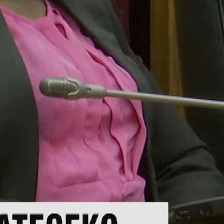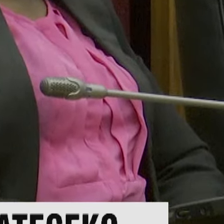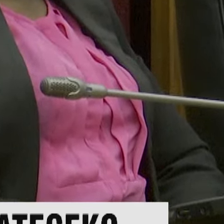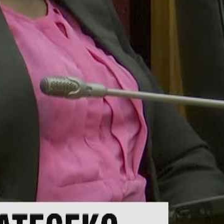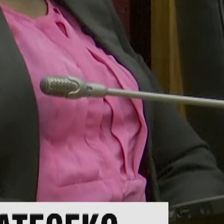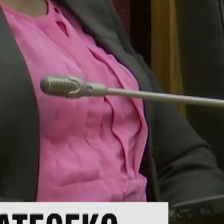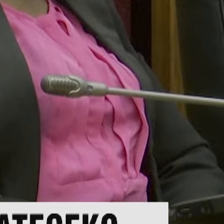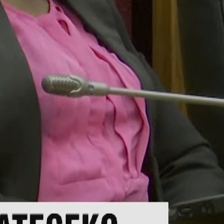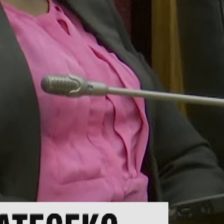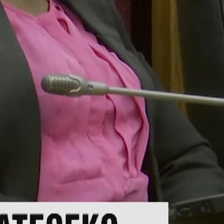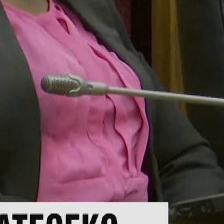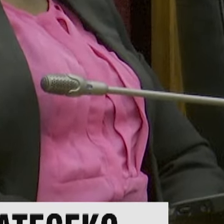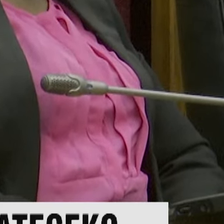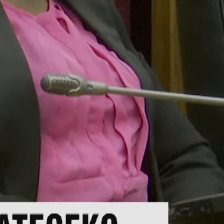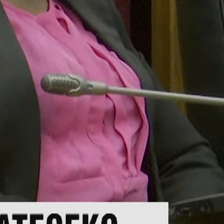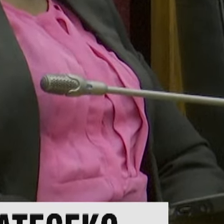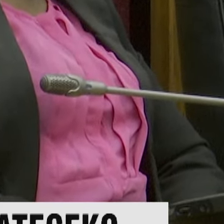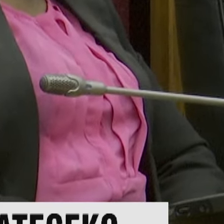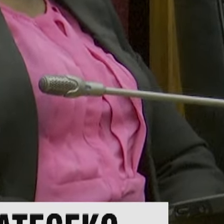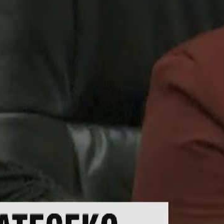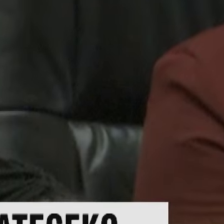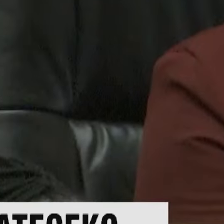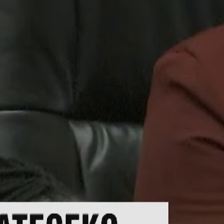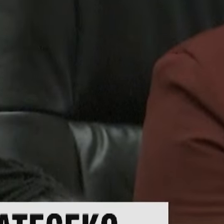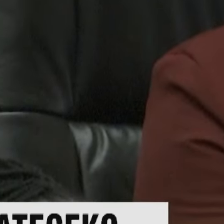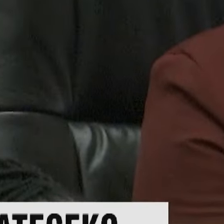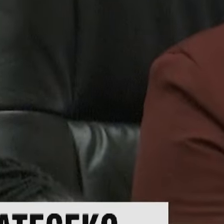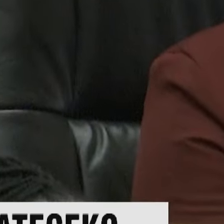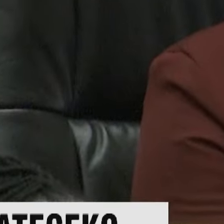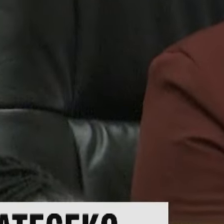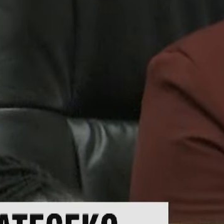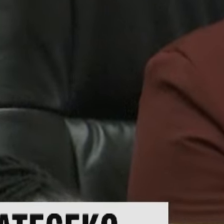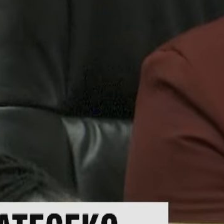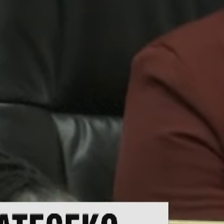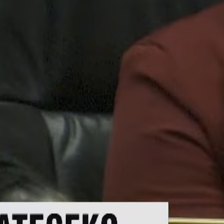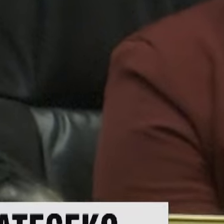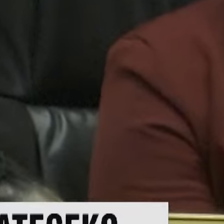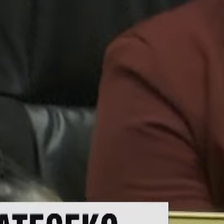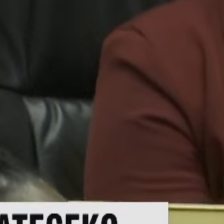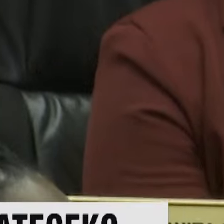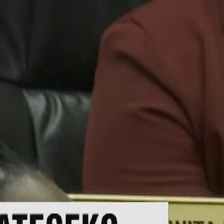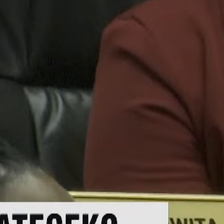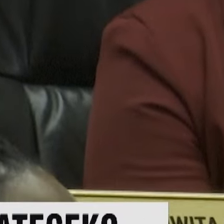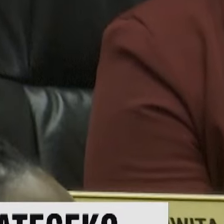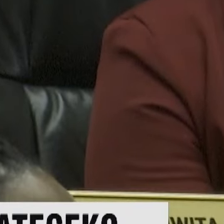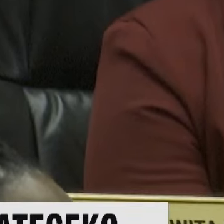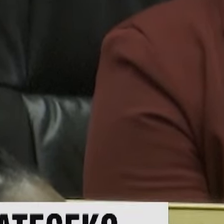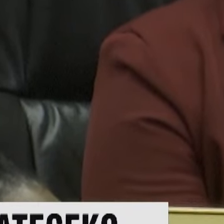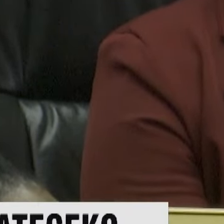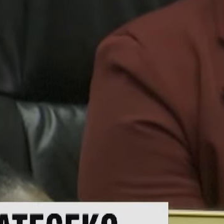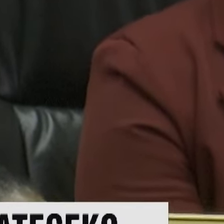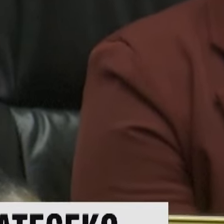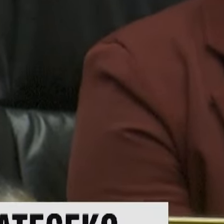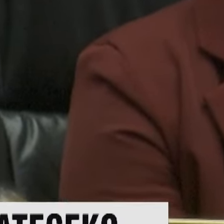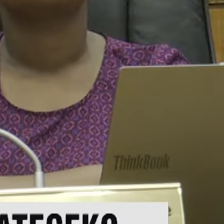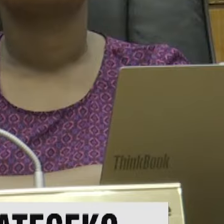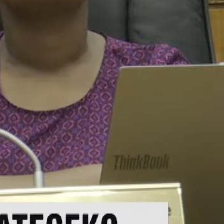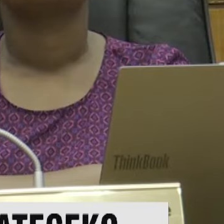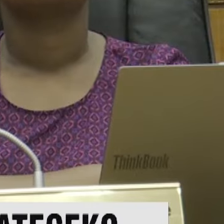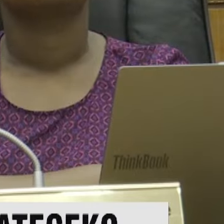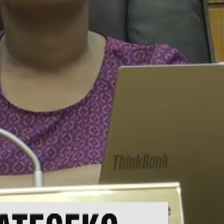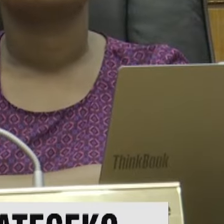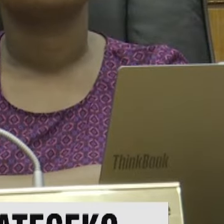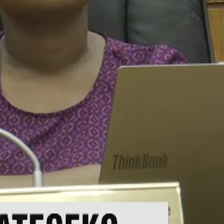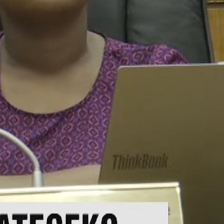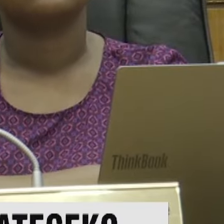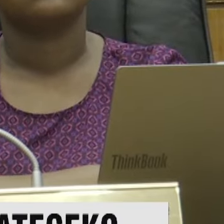igihombo rikoreshwa mu Rwanda ntirikemura neza ibibazo bijyanye n'ibikenerwa n'ibigo bito